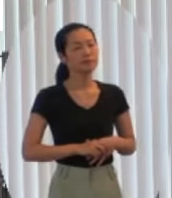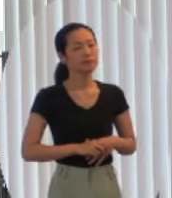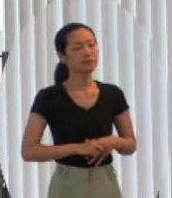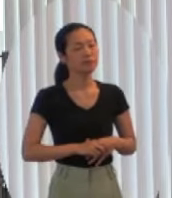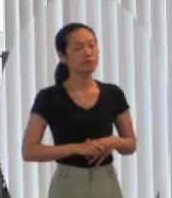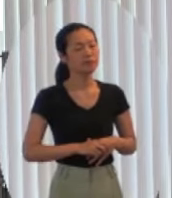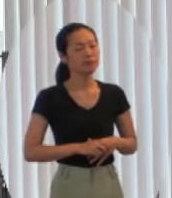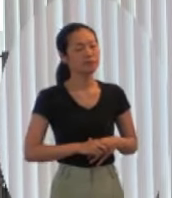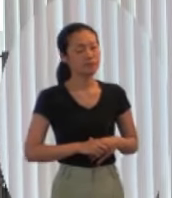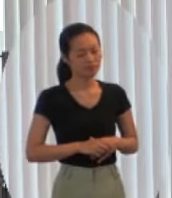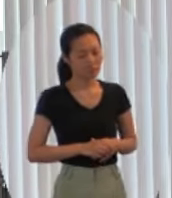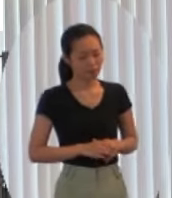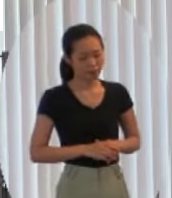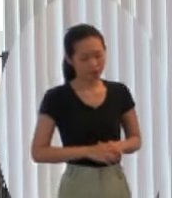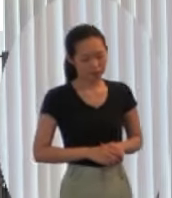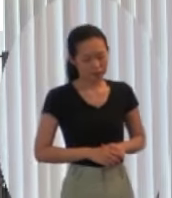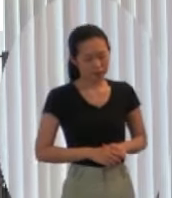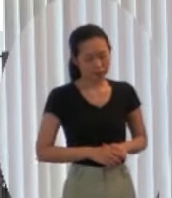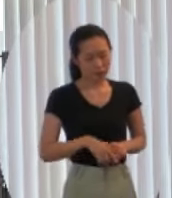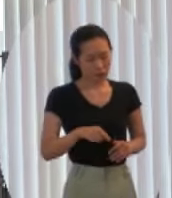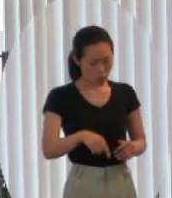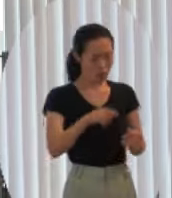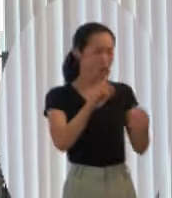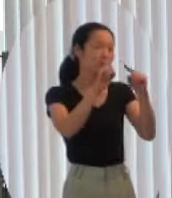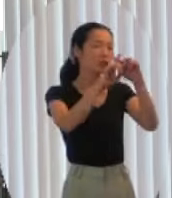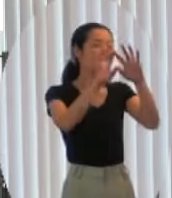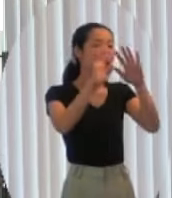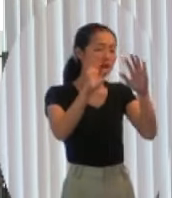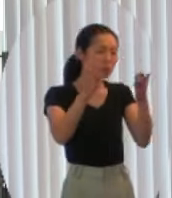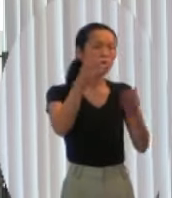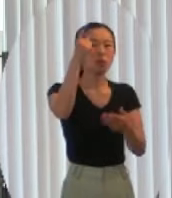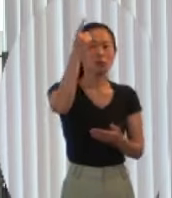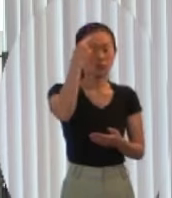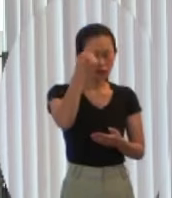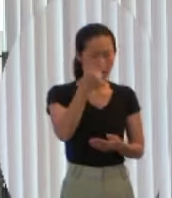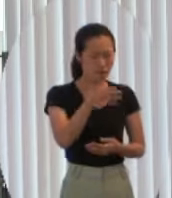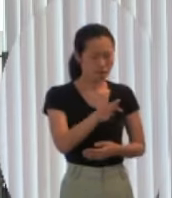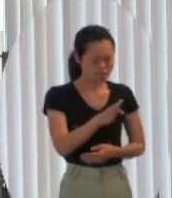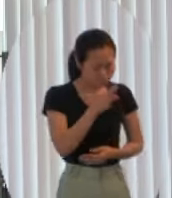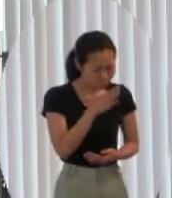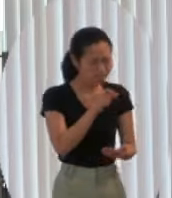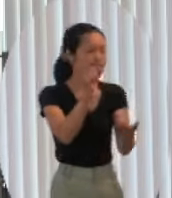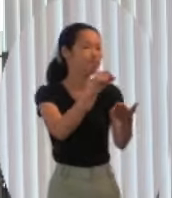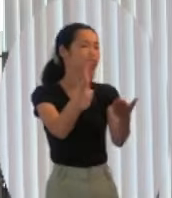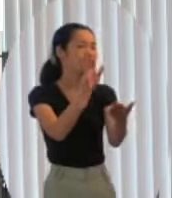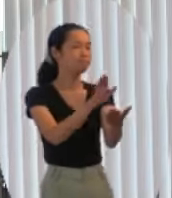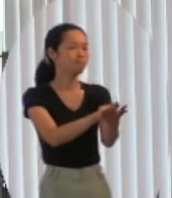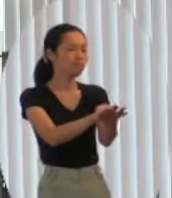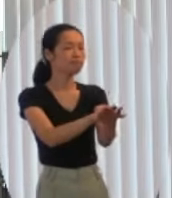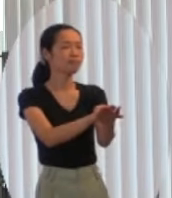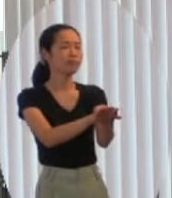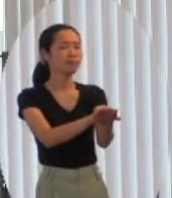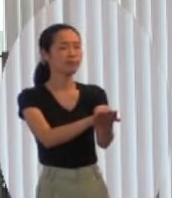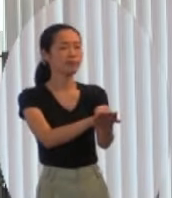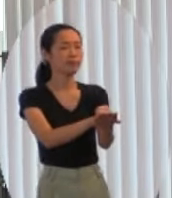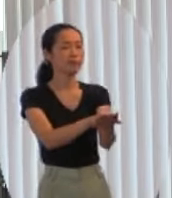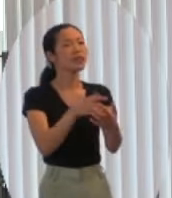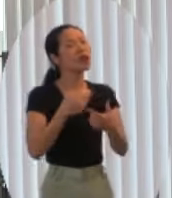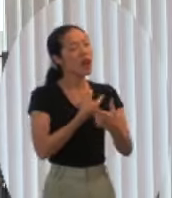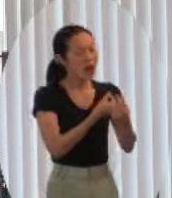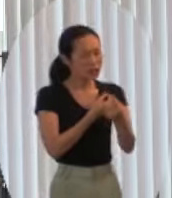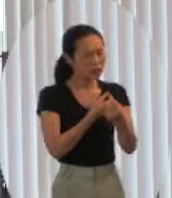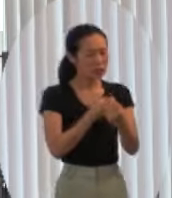譲らないですね。聖書の教えは明確です。互いに忍び合い、責めるべきところがあっても許し合いなさ